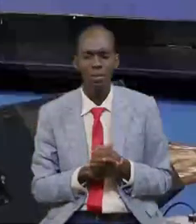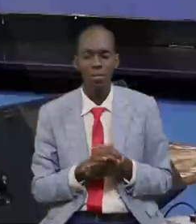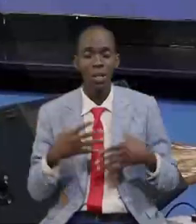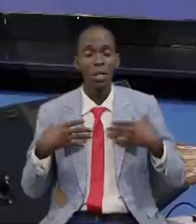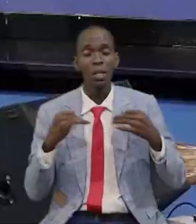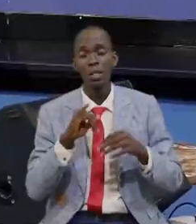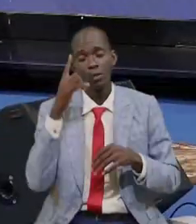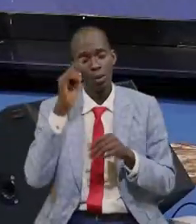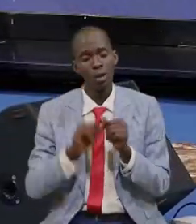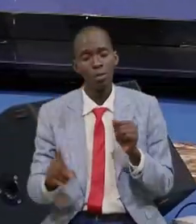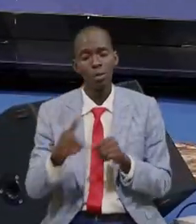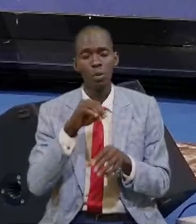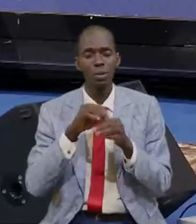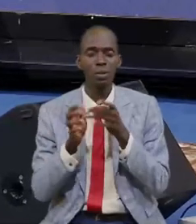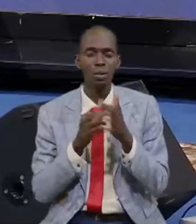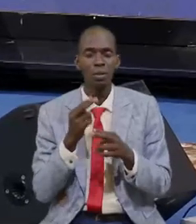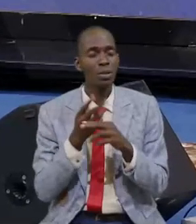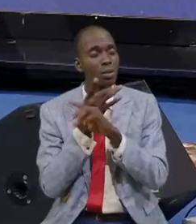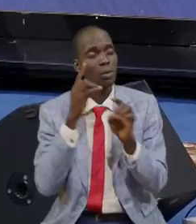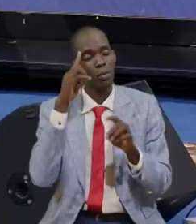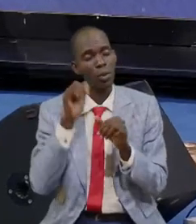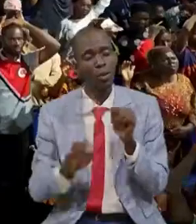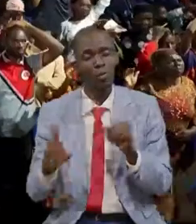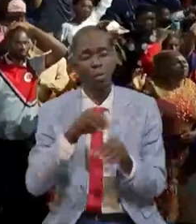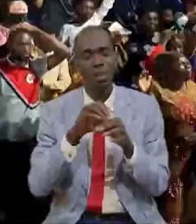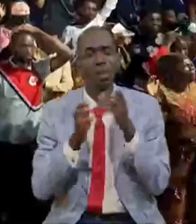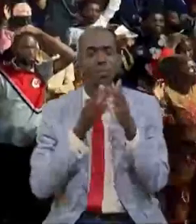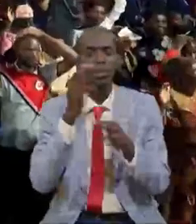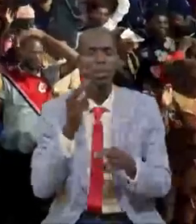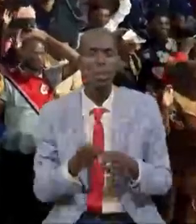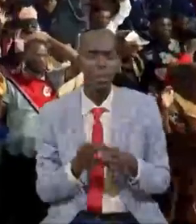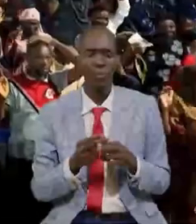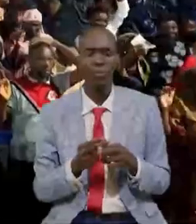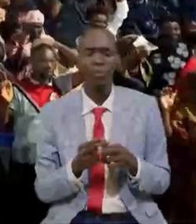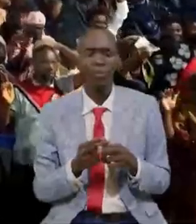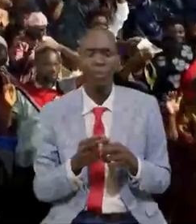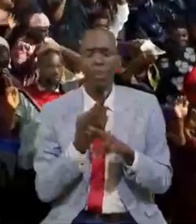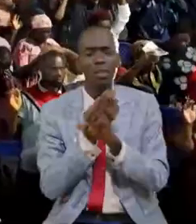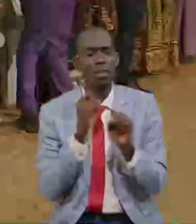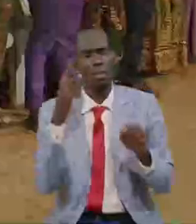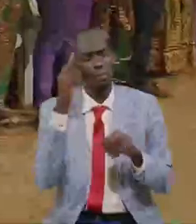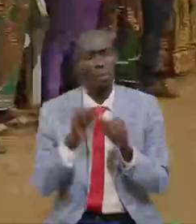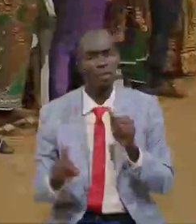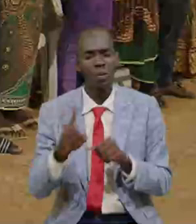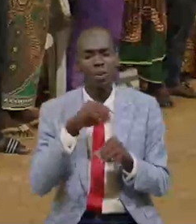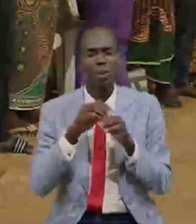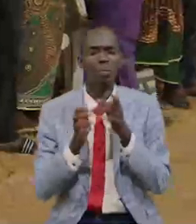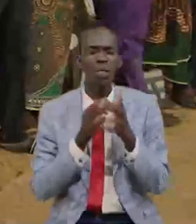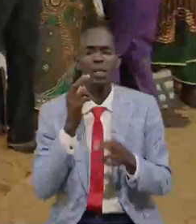La guérison pour tout le monde, la délivrance pour tout le monde, la rédemption pour tout le